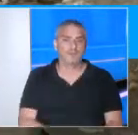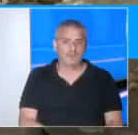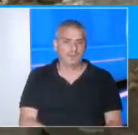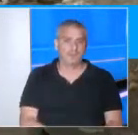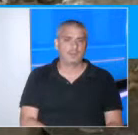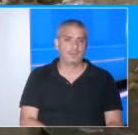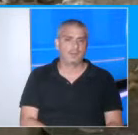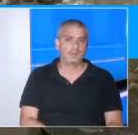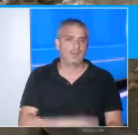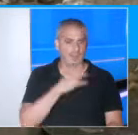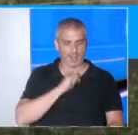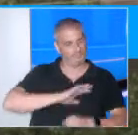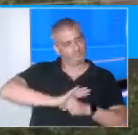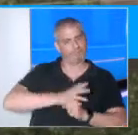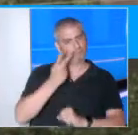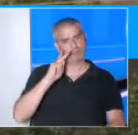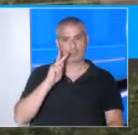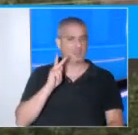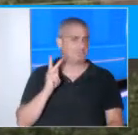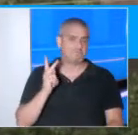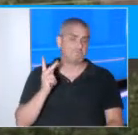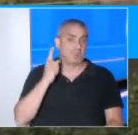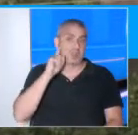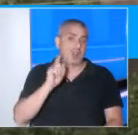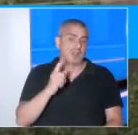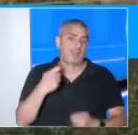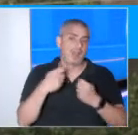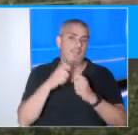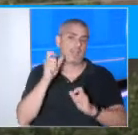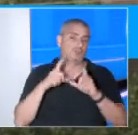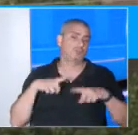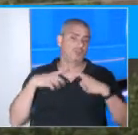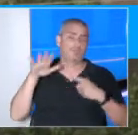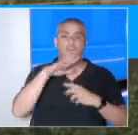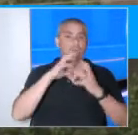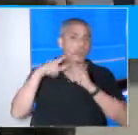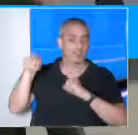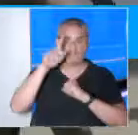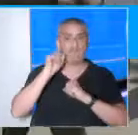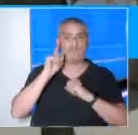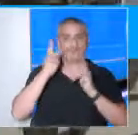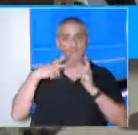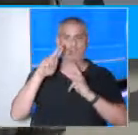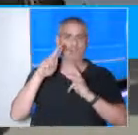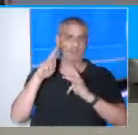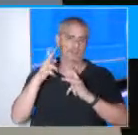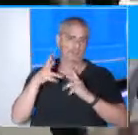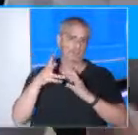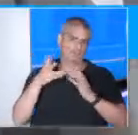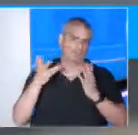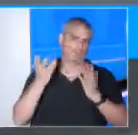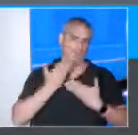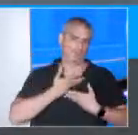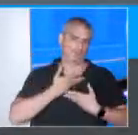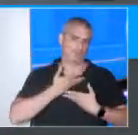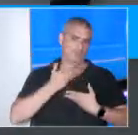הטליבנית היא כמובן נוקשה יותר, אני לא יודע אם לגבי האנשים שחיים באזורי הכפר, אבל בטח יותר מאשר מקובל